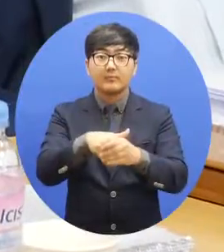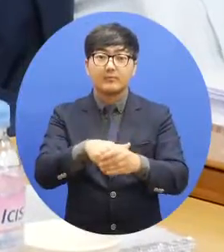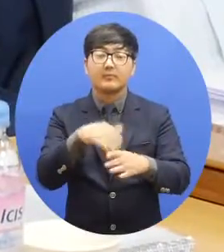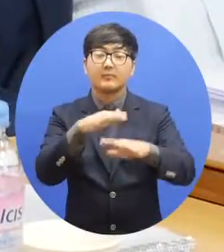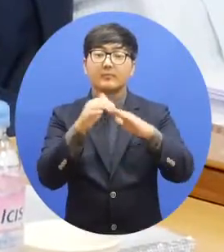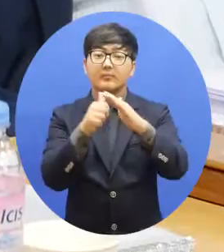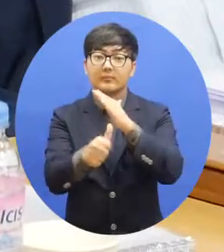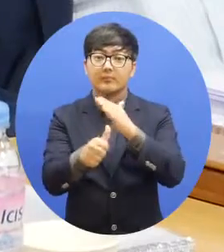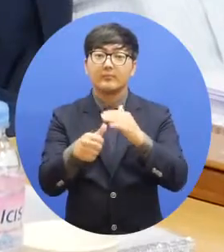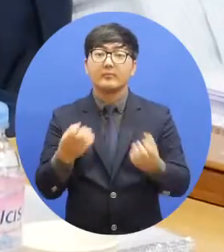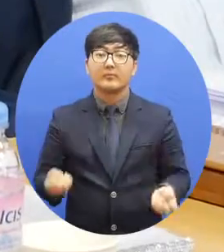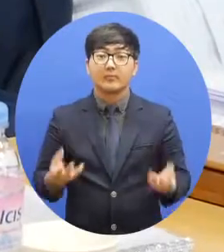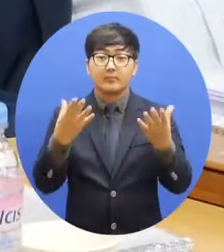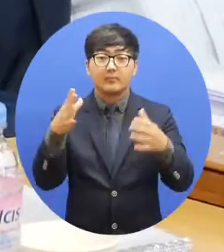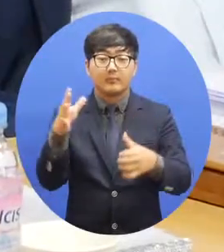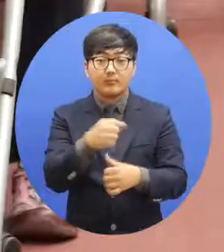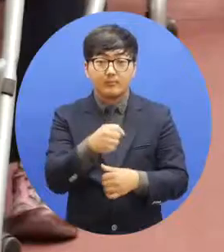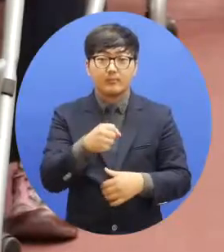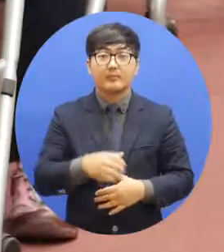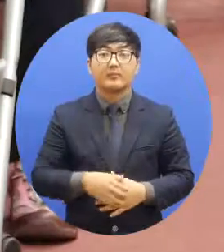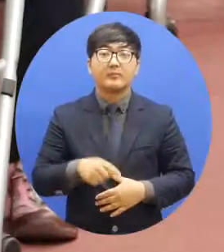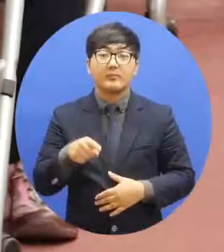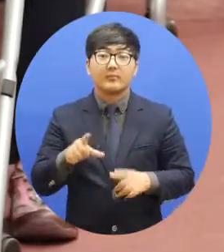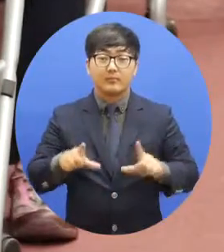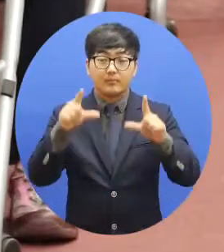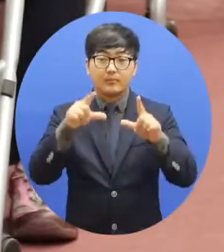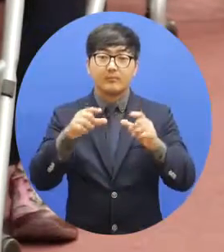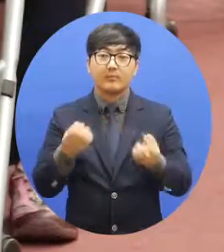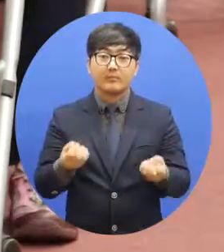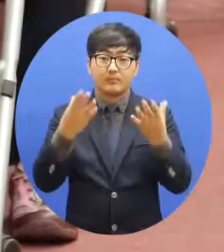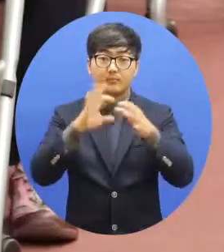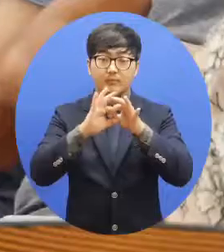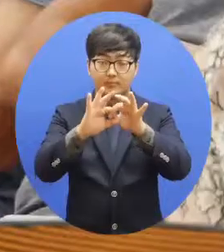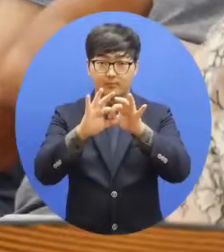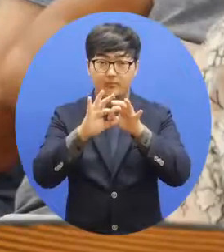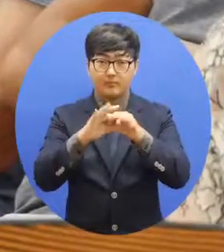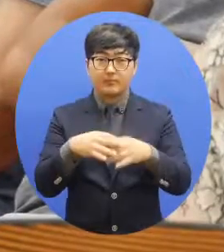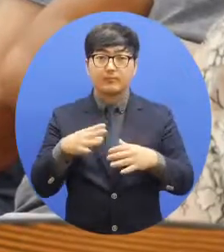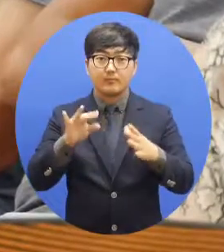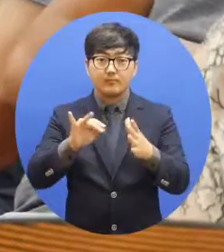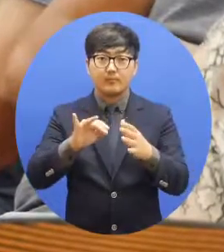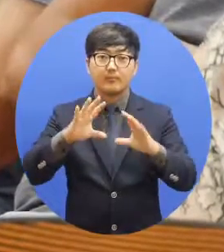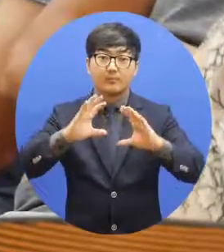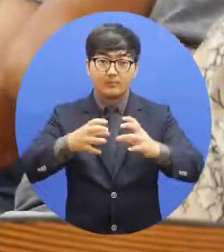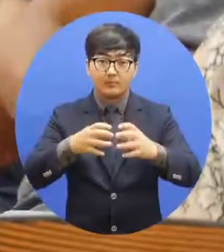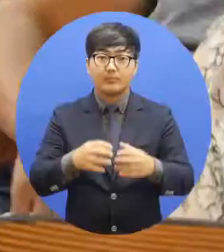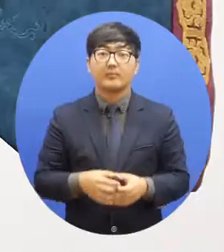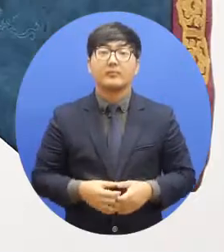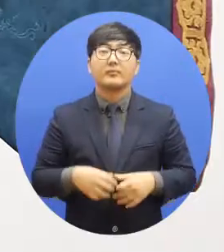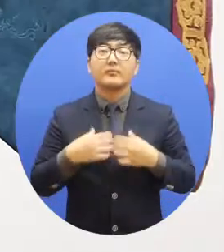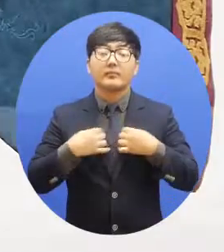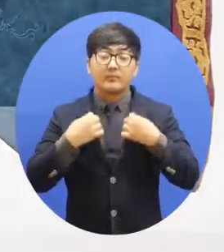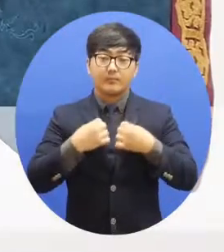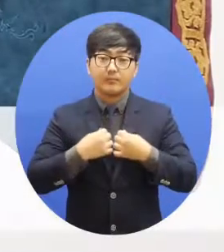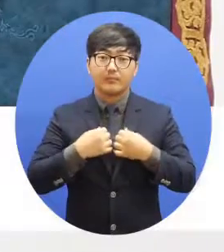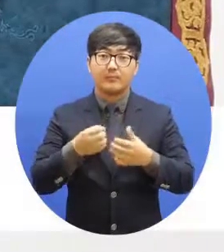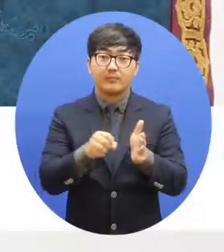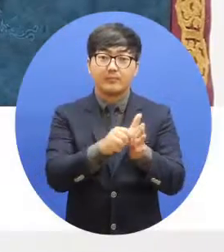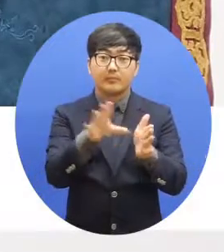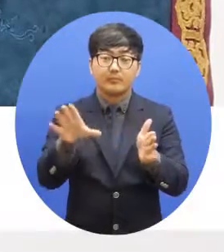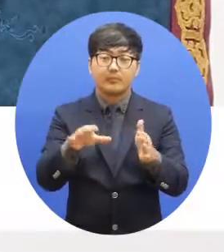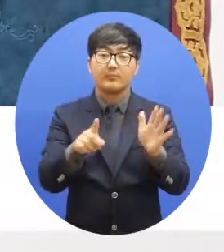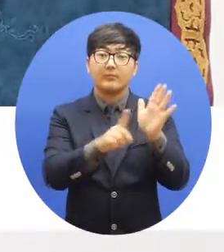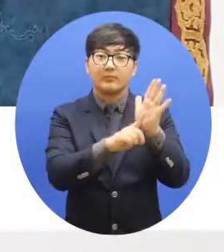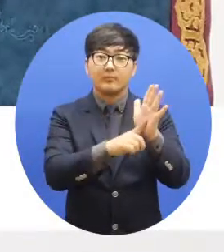자리 잡은 백제사 대왕 승 노제를 통해 백제시대 재래 복식을 널리 홍보함으로써 역사